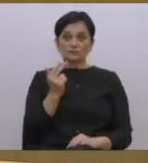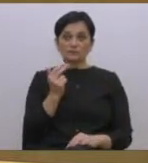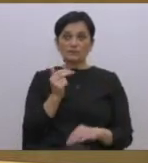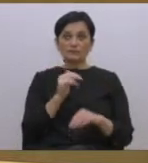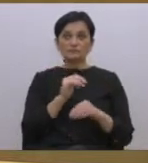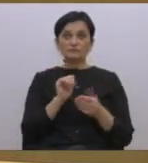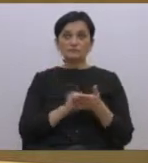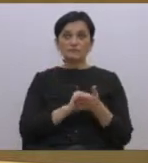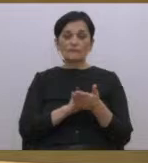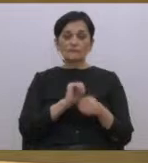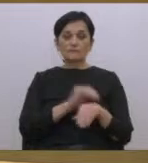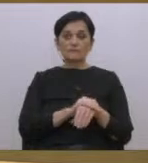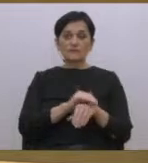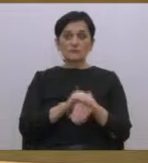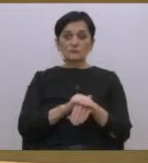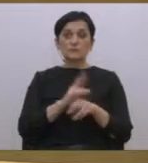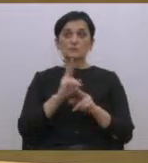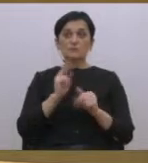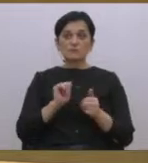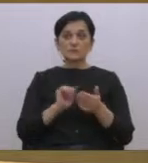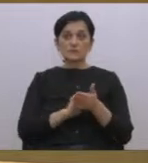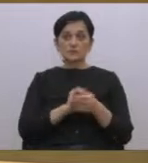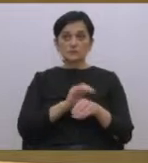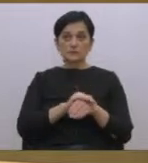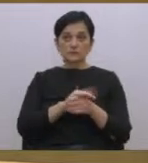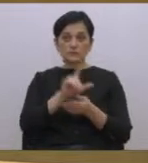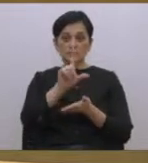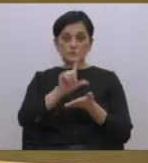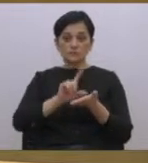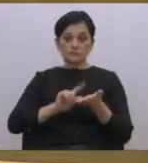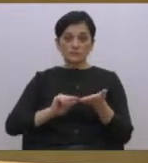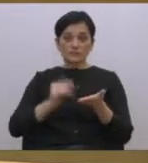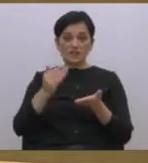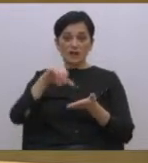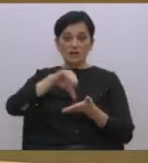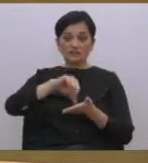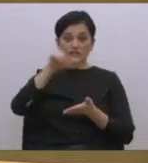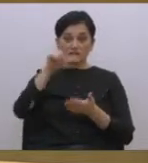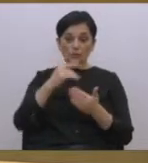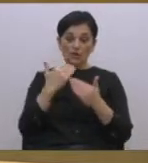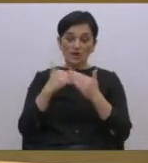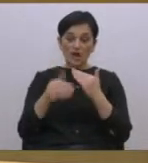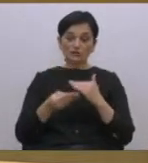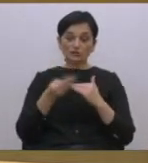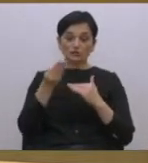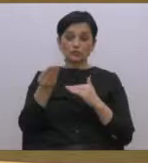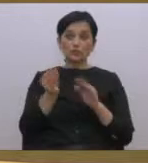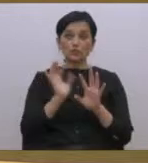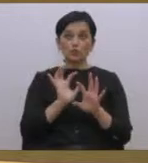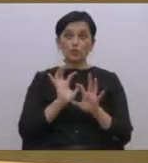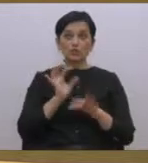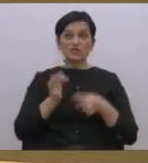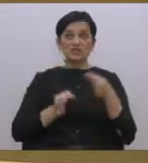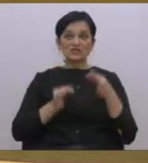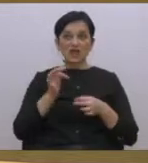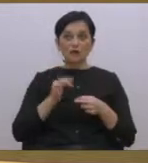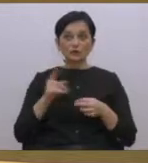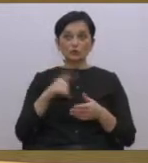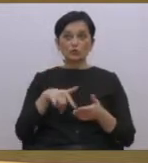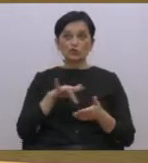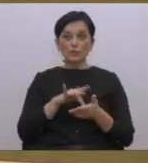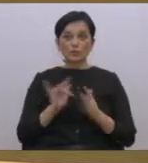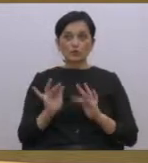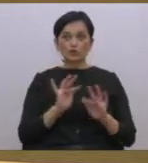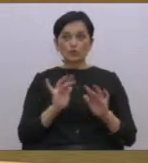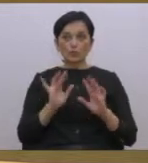დასაბუთებული გადაწყვეტილების დასაბუთებული განჩინების ასლის მისთვის მისი წარმომადგენლისთვის გაგზავნასა და ჩაბარებას უზრუნველყოფს სასამართლო სამოქალაქო